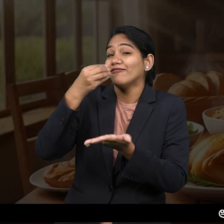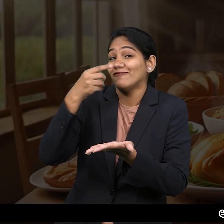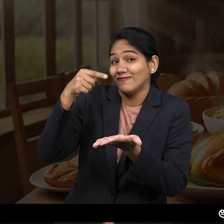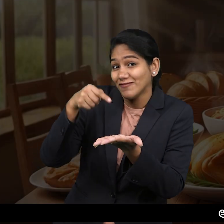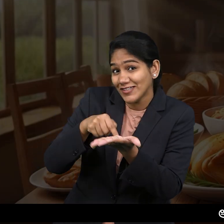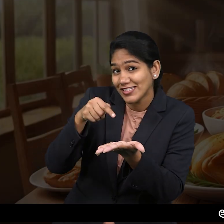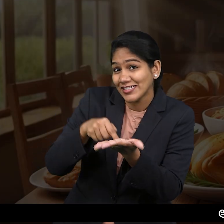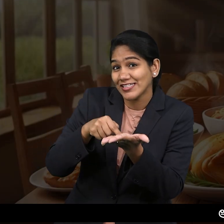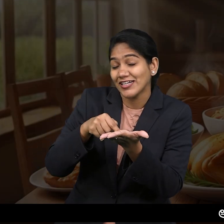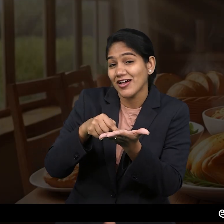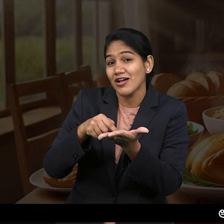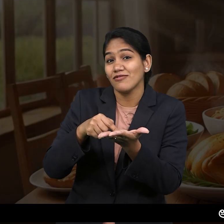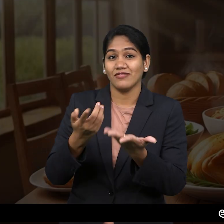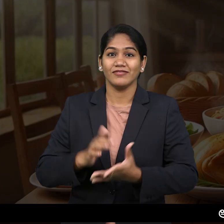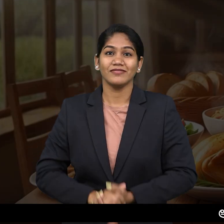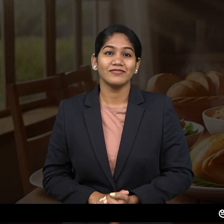ఆహారం అంటే